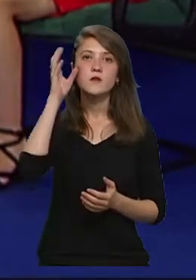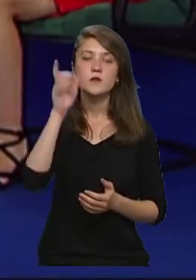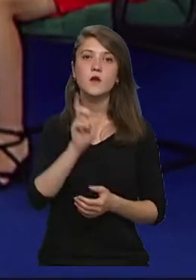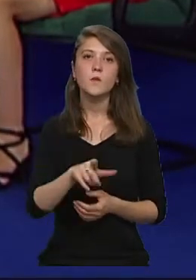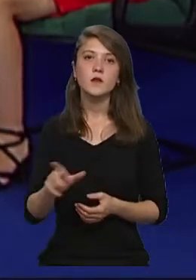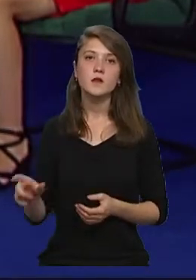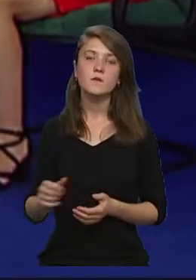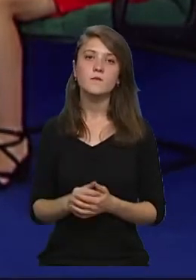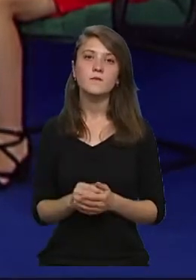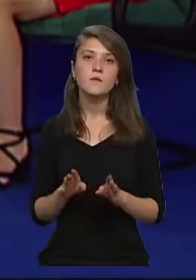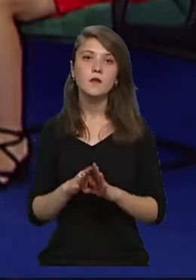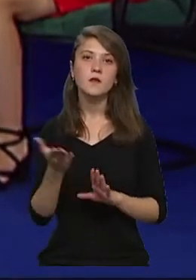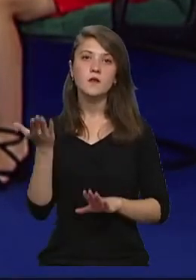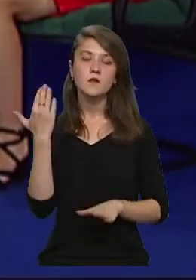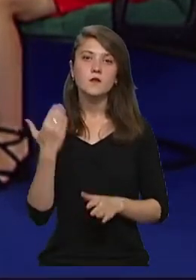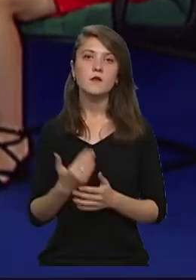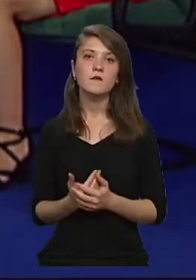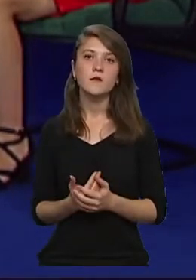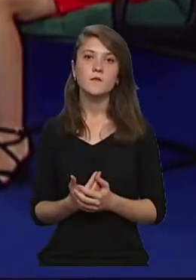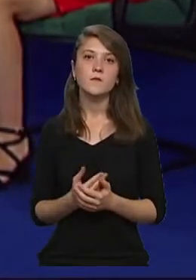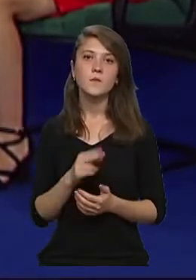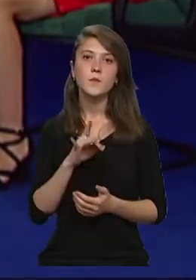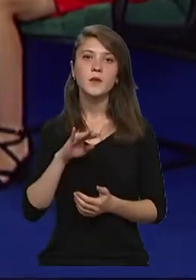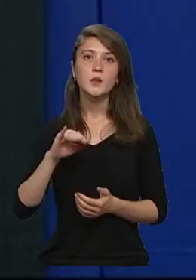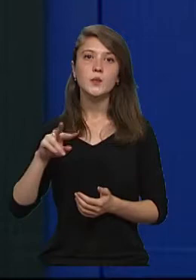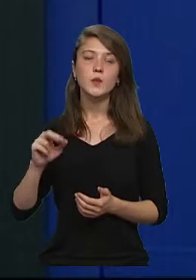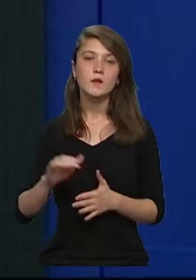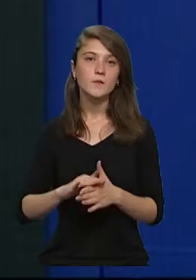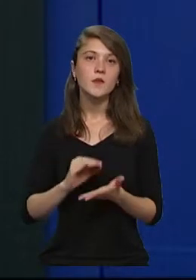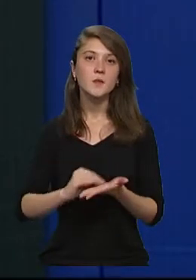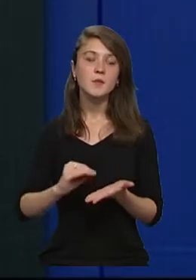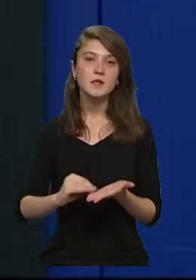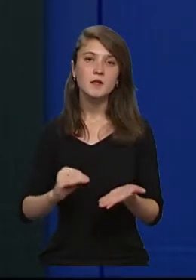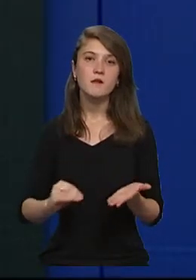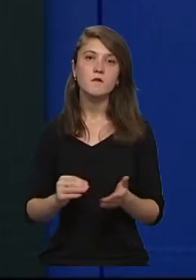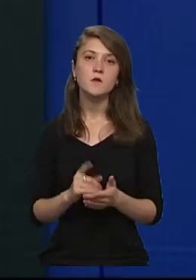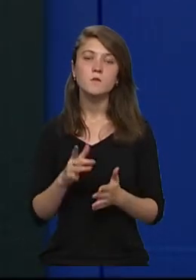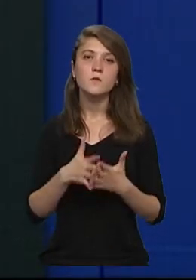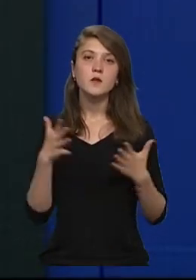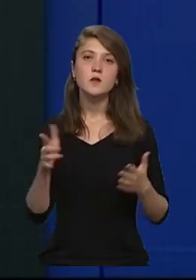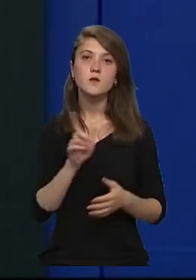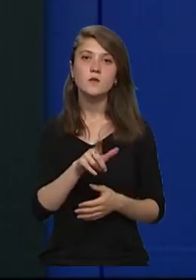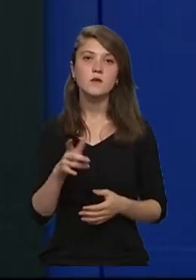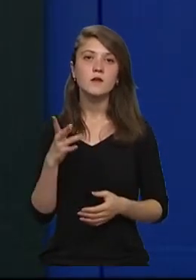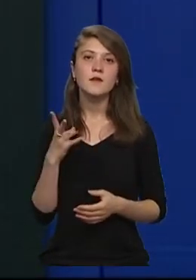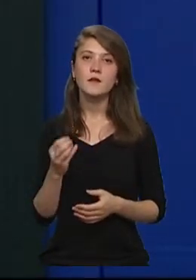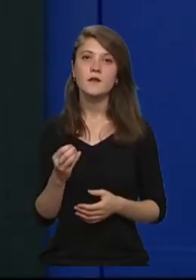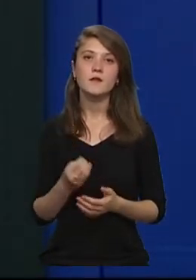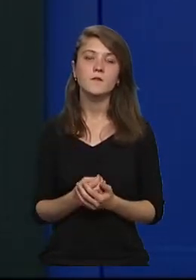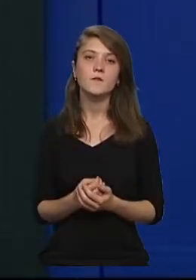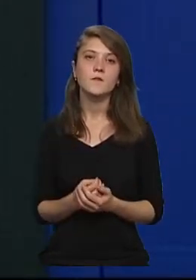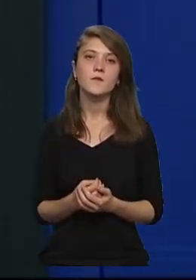не так нещодавно публічний простір Сергій Притула, по-моєму, написав, що переважна більшість людей далеко не